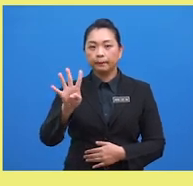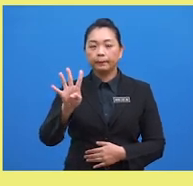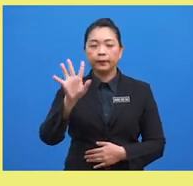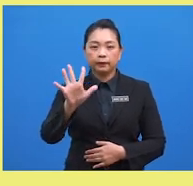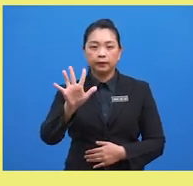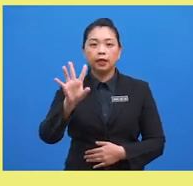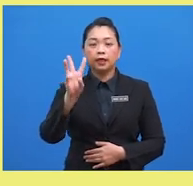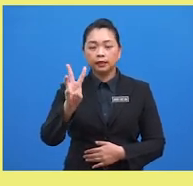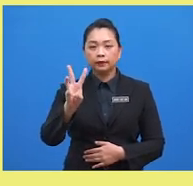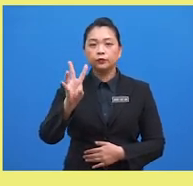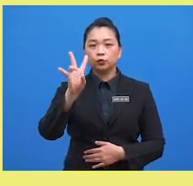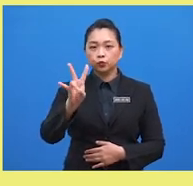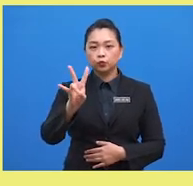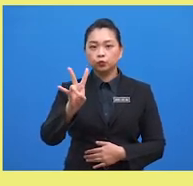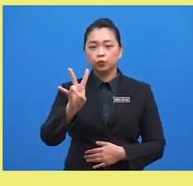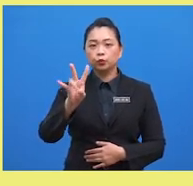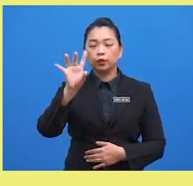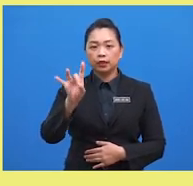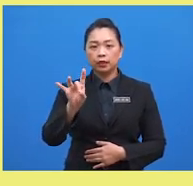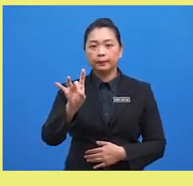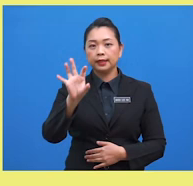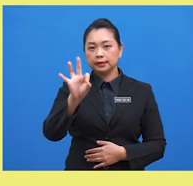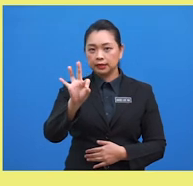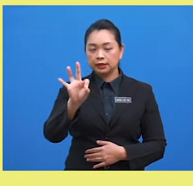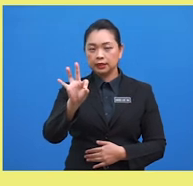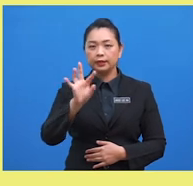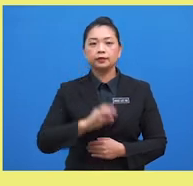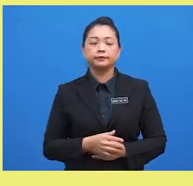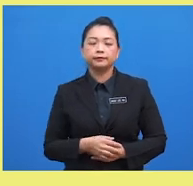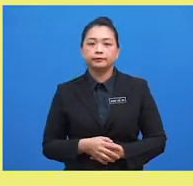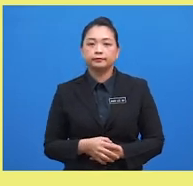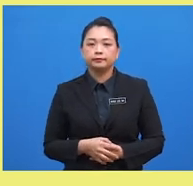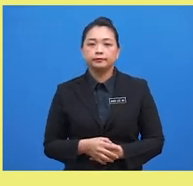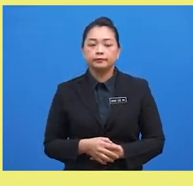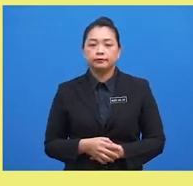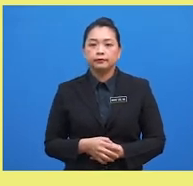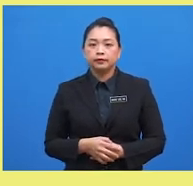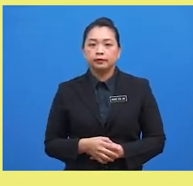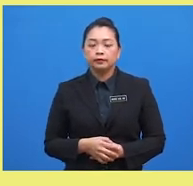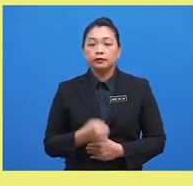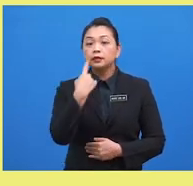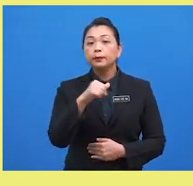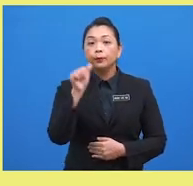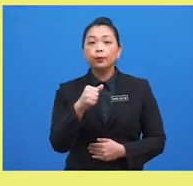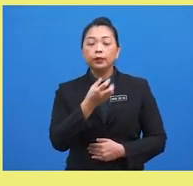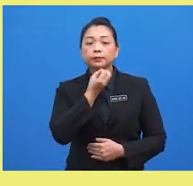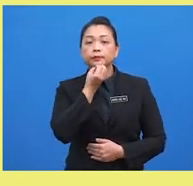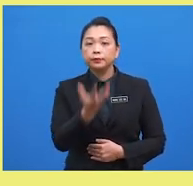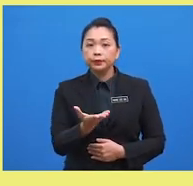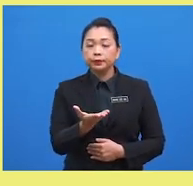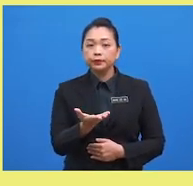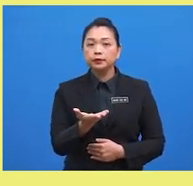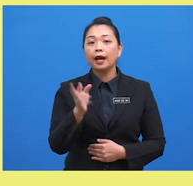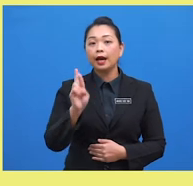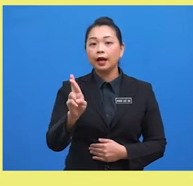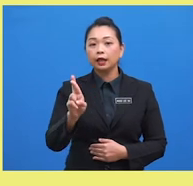4, 5, 6, 7, 8, 9. Dan siapa boleh nyatakan